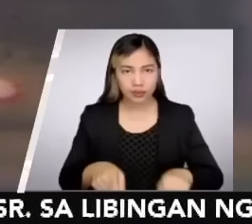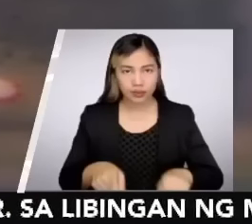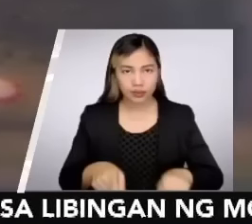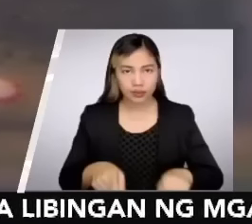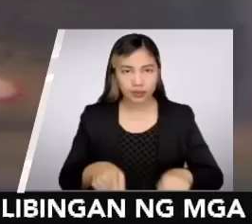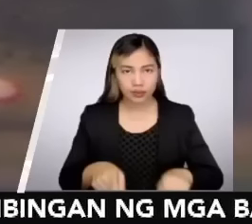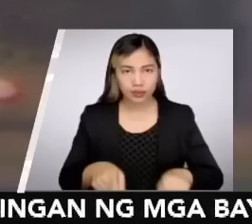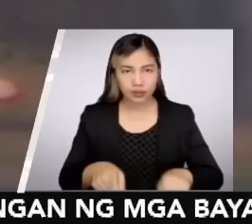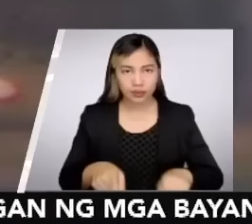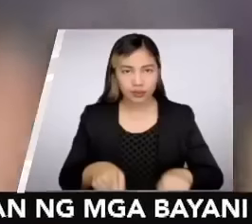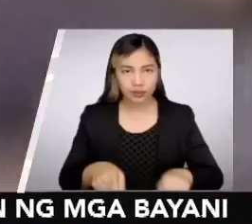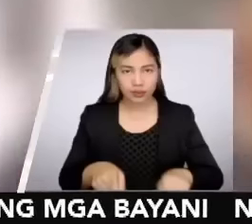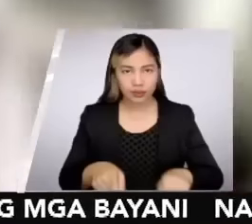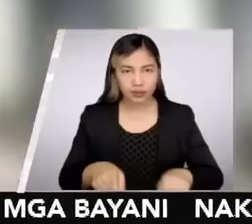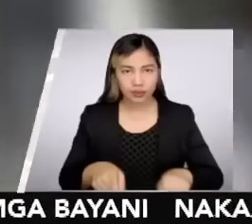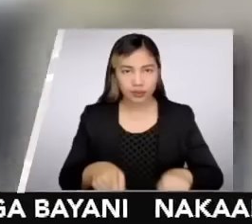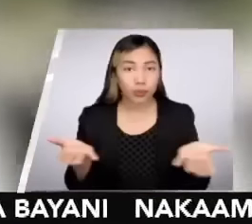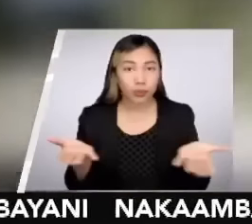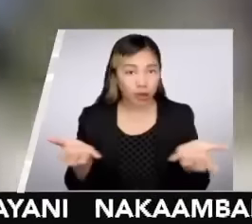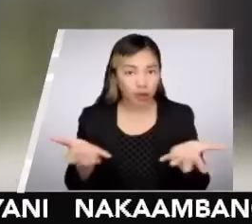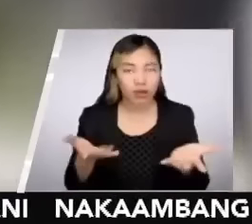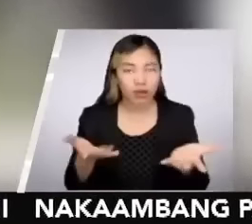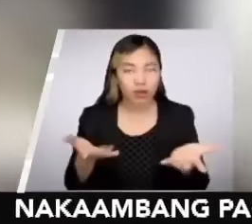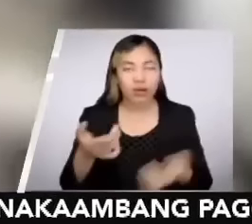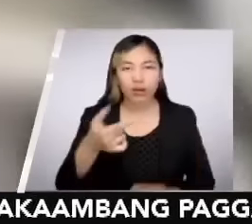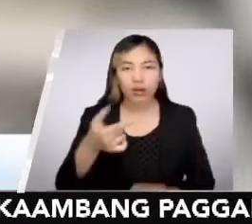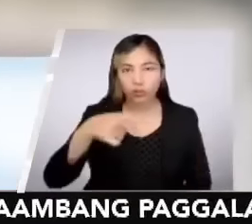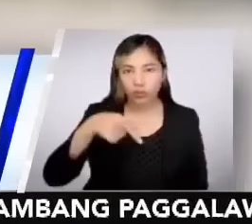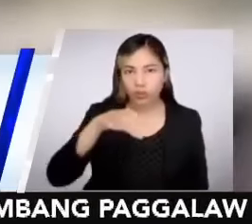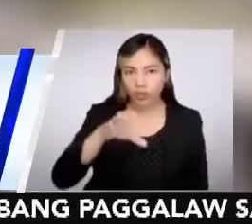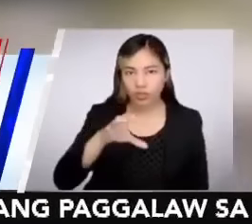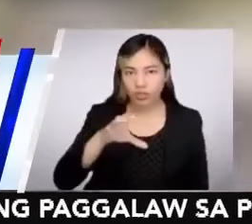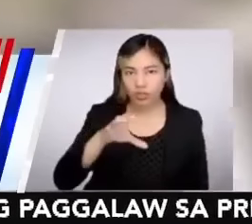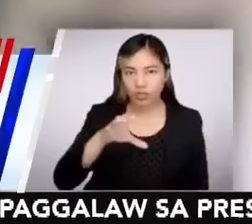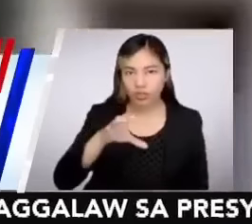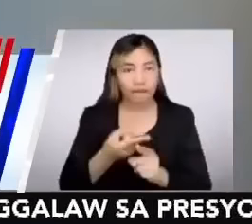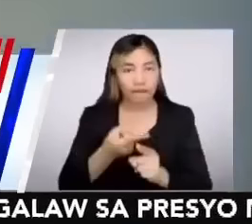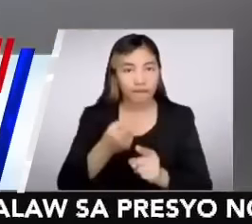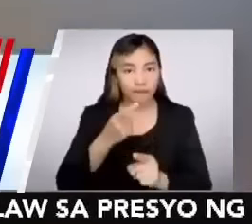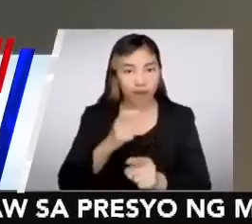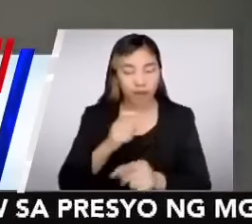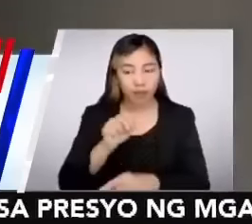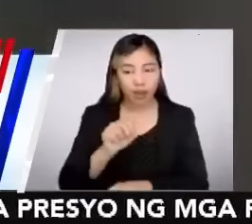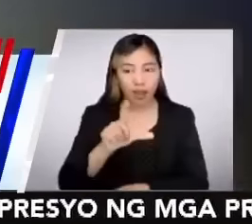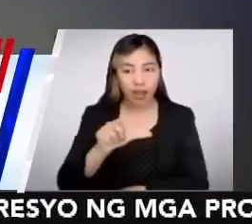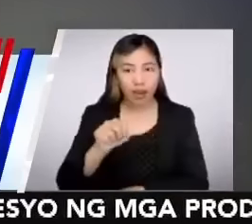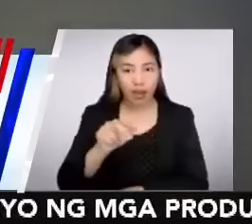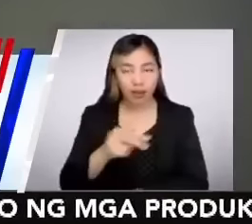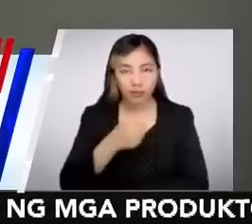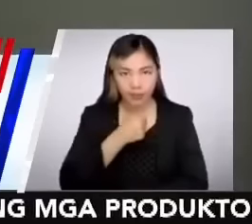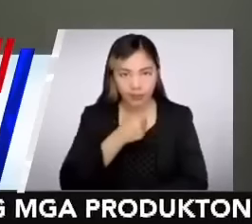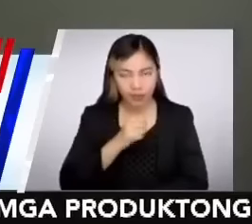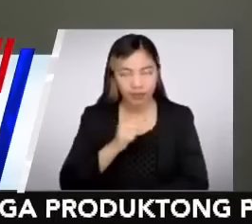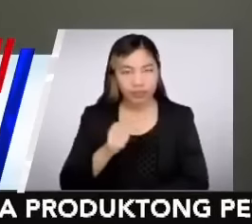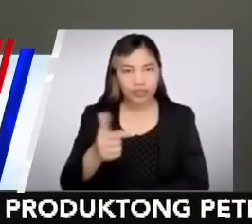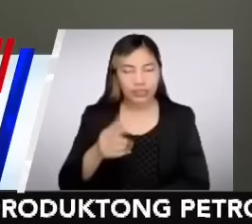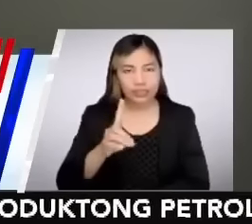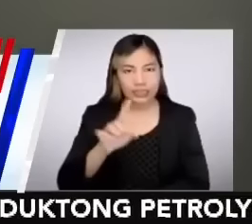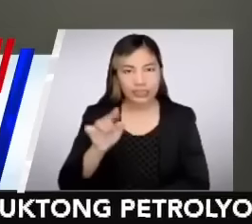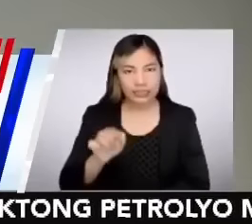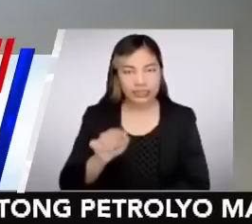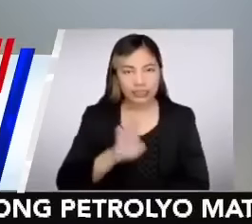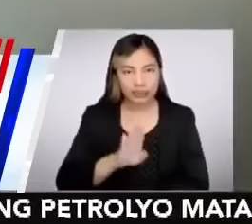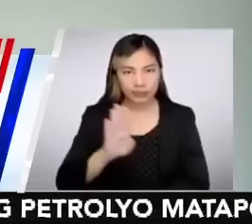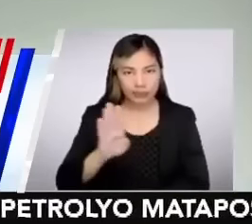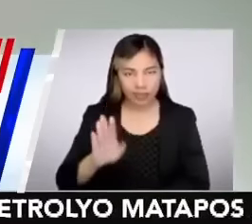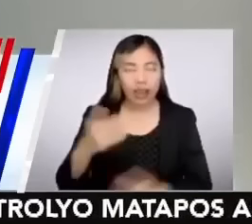DZBB. Alan? Rafi, may sumiklab ngang sunog sa may bakod ng Bagbag Cemetery sa